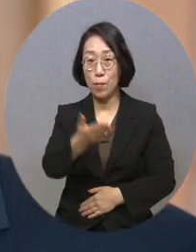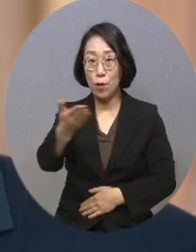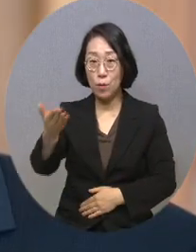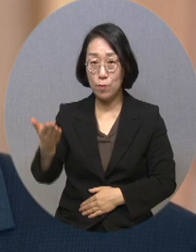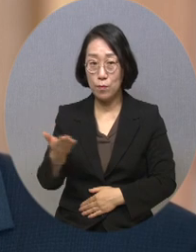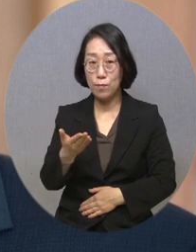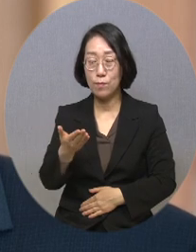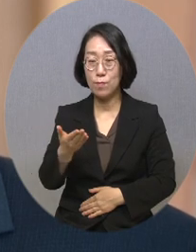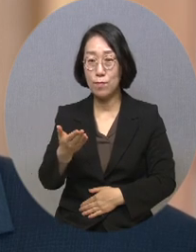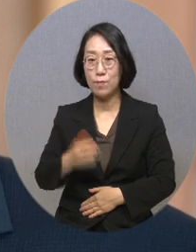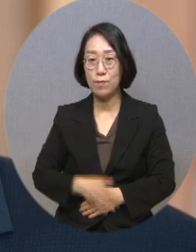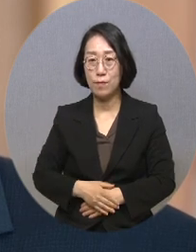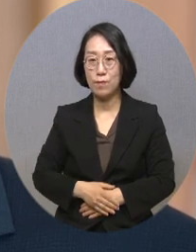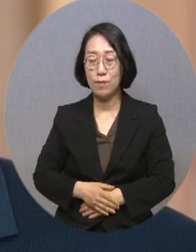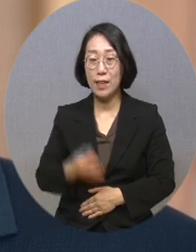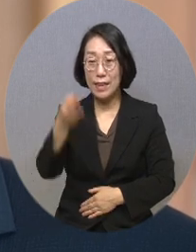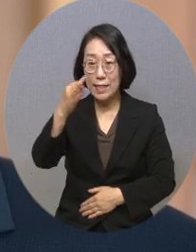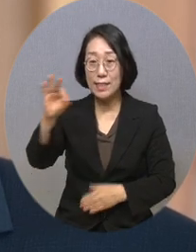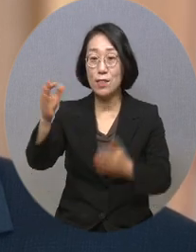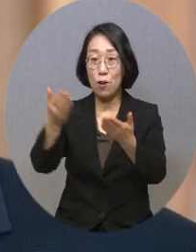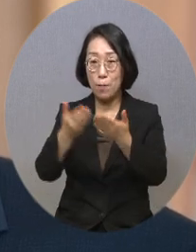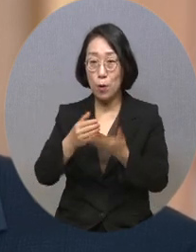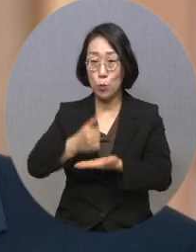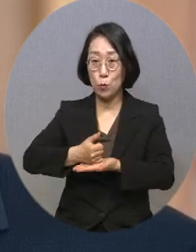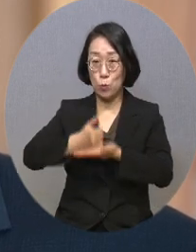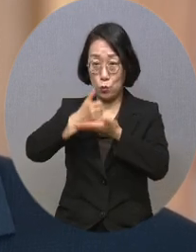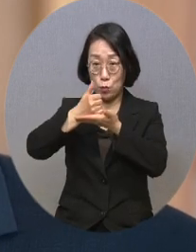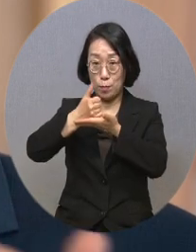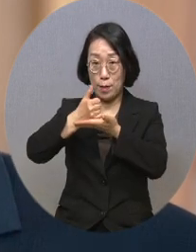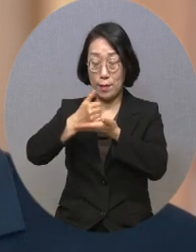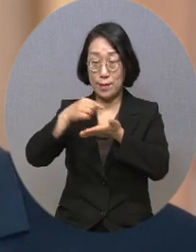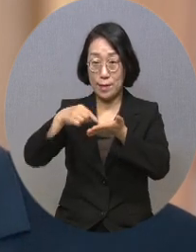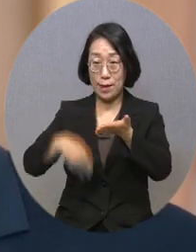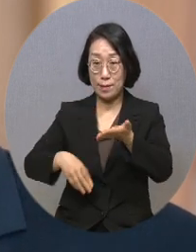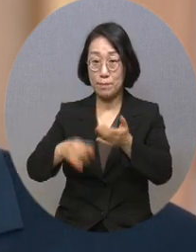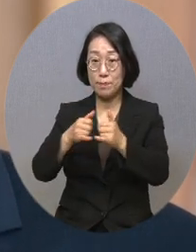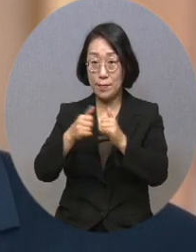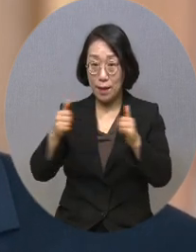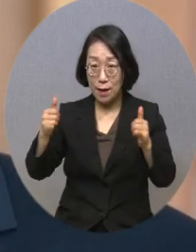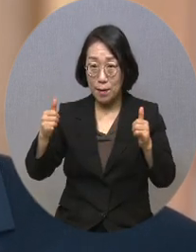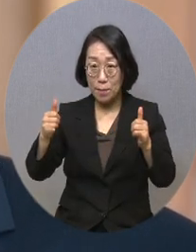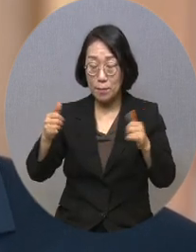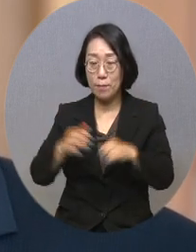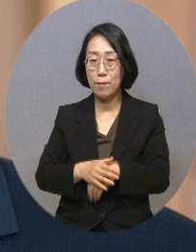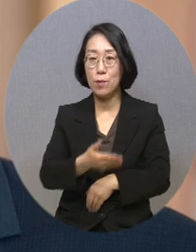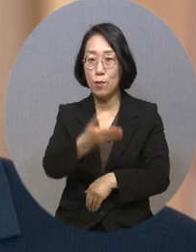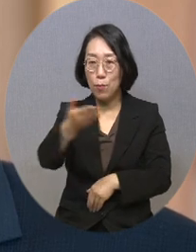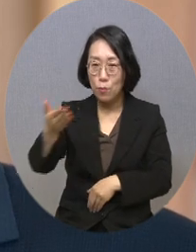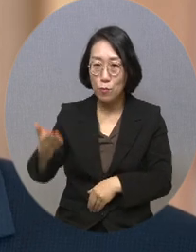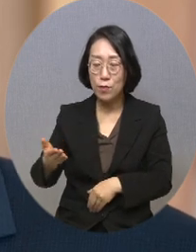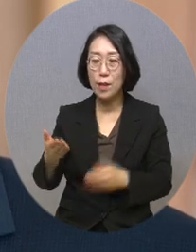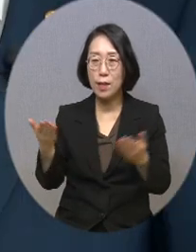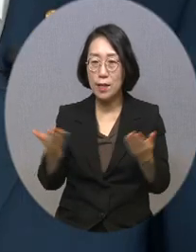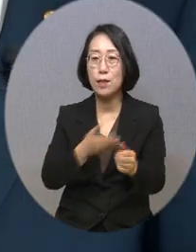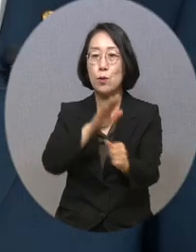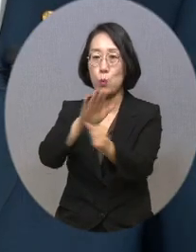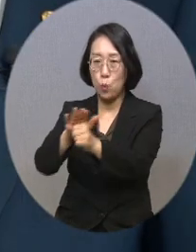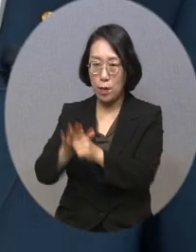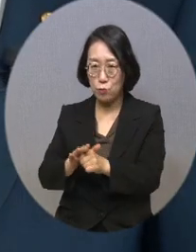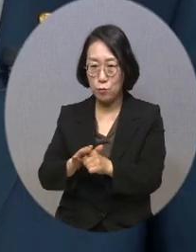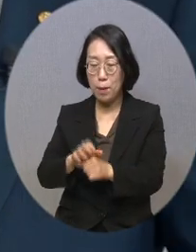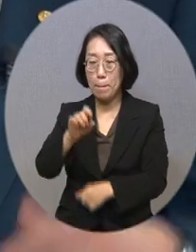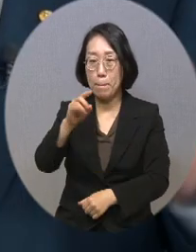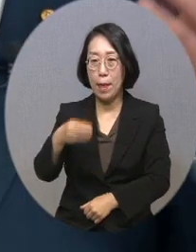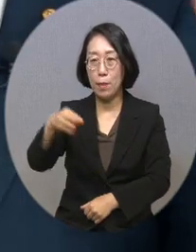국민들로부터 인정받고 존중받는 세무사로서 사업자들의 성공을 적극적으로 도와주는